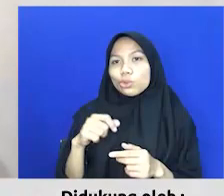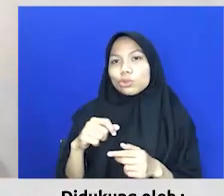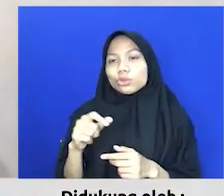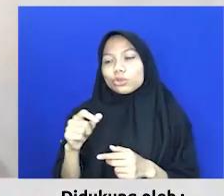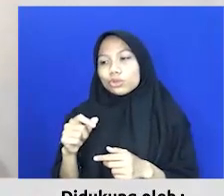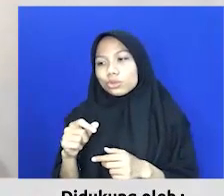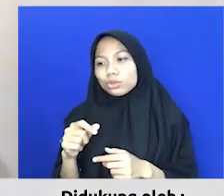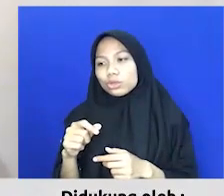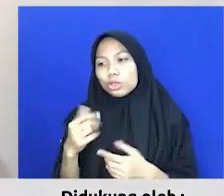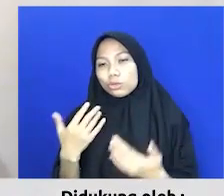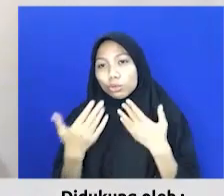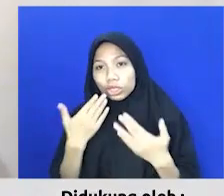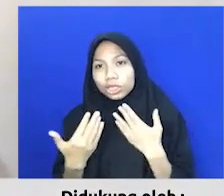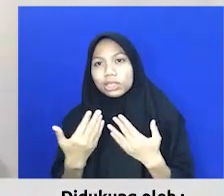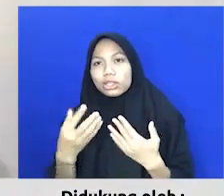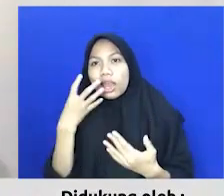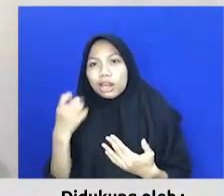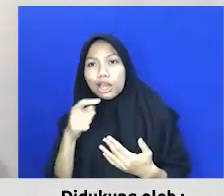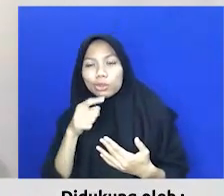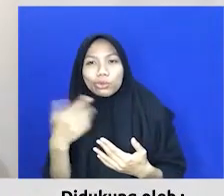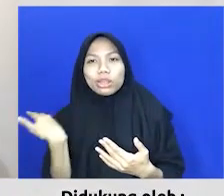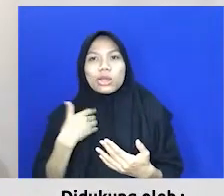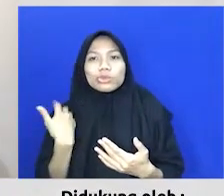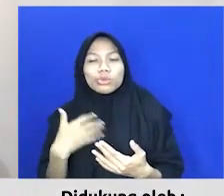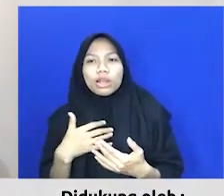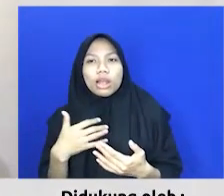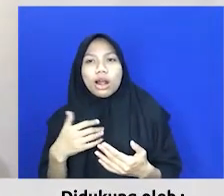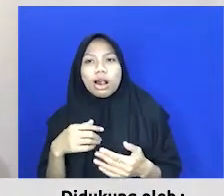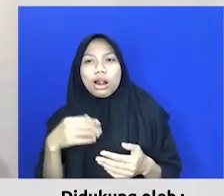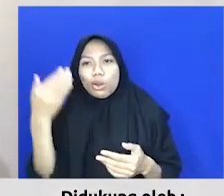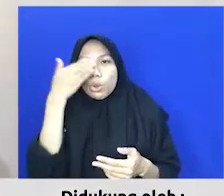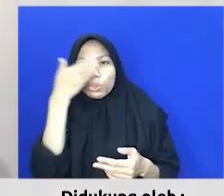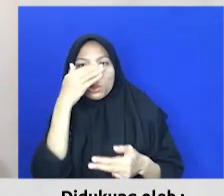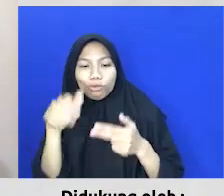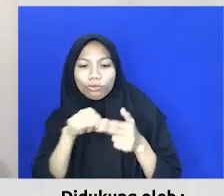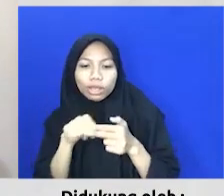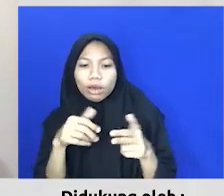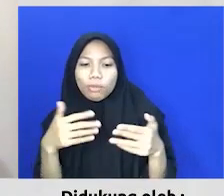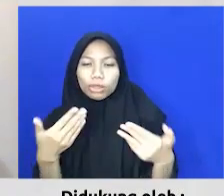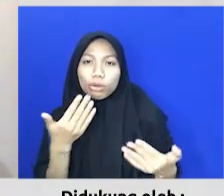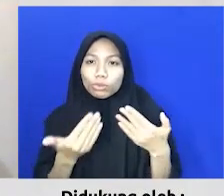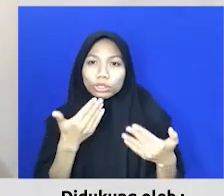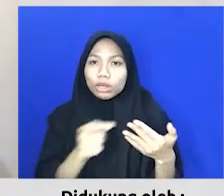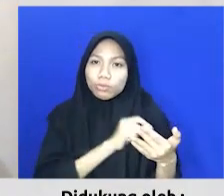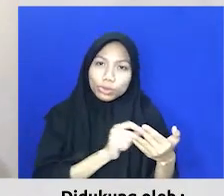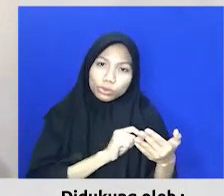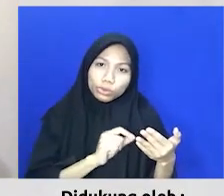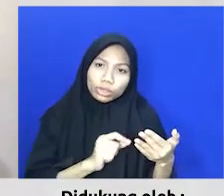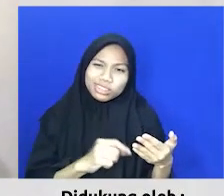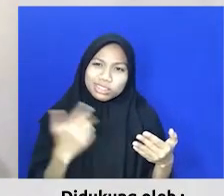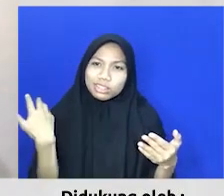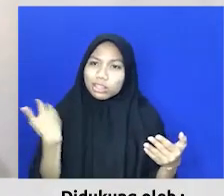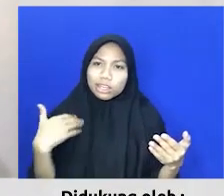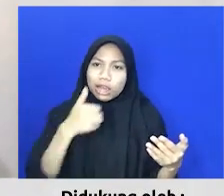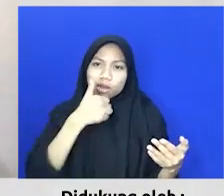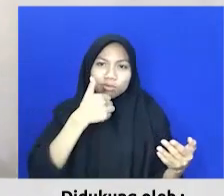mengangkat sebetulnya nilai-nilai yang ada. Nah, tentu ada apa namanya trik-trik bisnis yang biasa